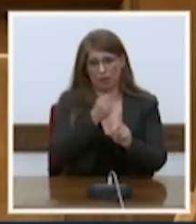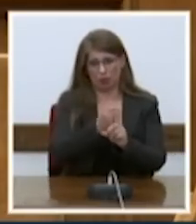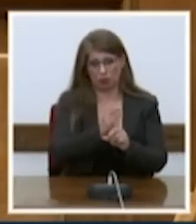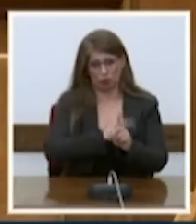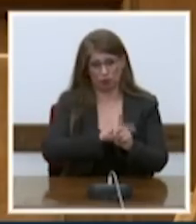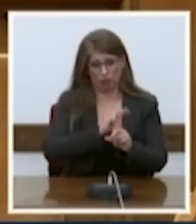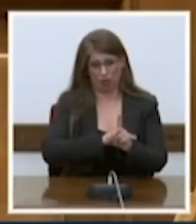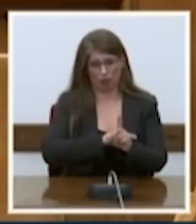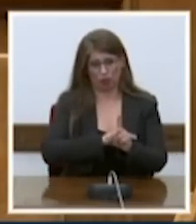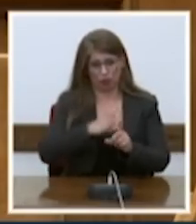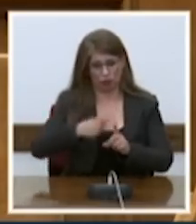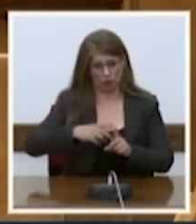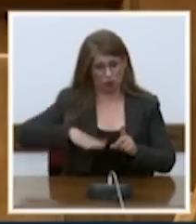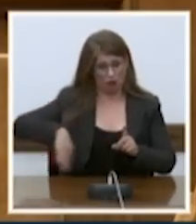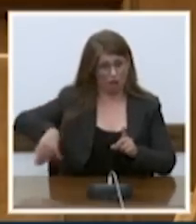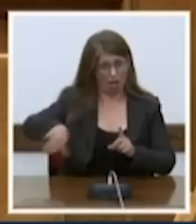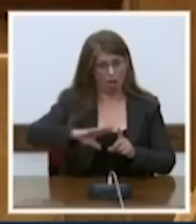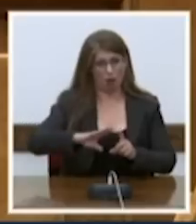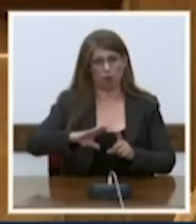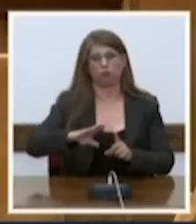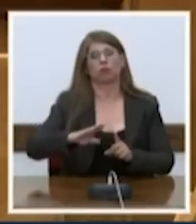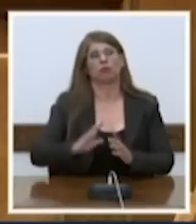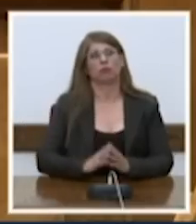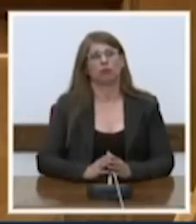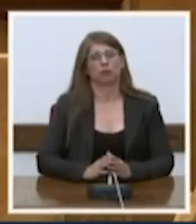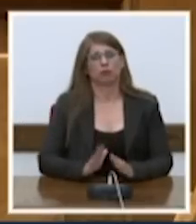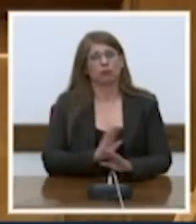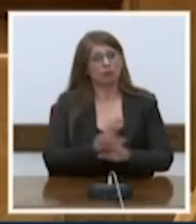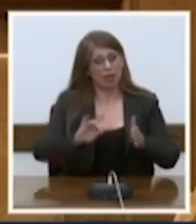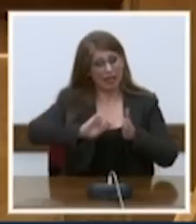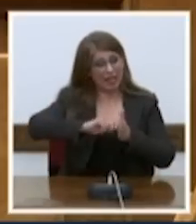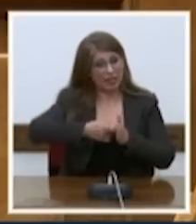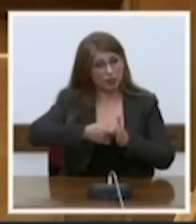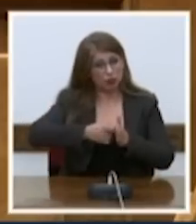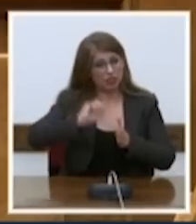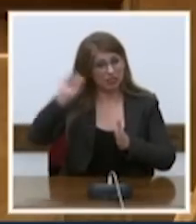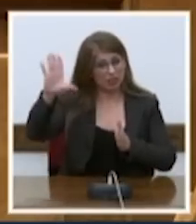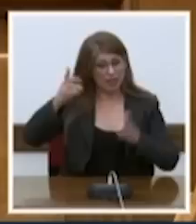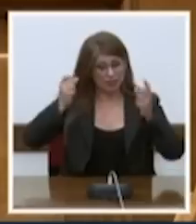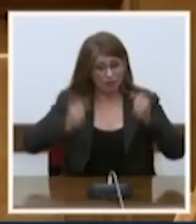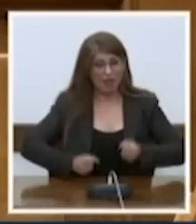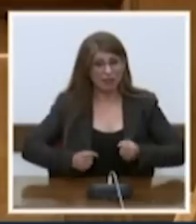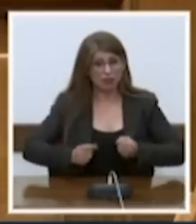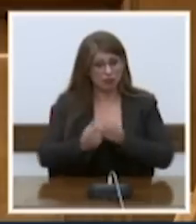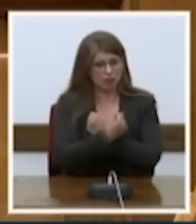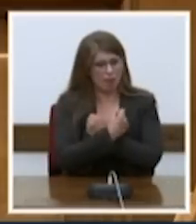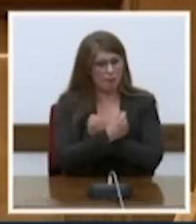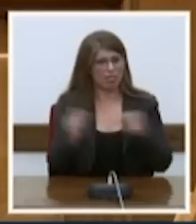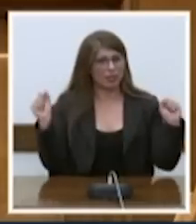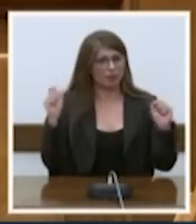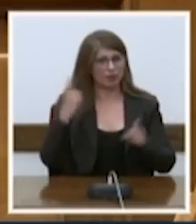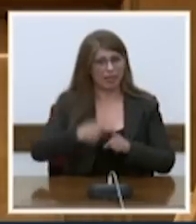συμφερόντων του ελληνικού λαού και της πατρίδας. Για να κλείσουν οι ξενόφερτες βάσεις και να αποδεσμευτεί η χώρα